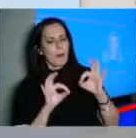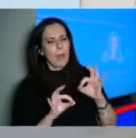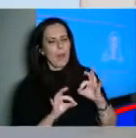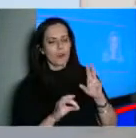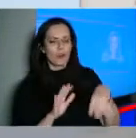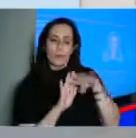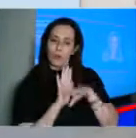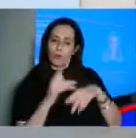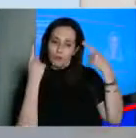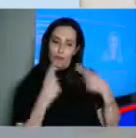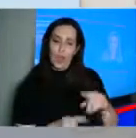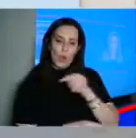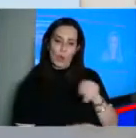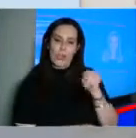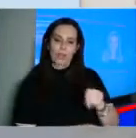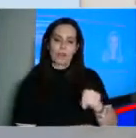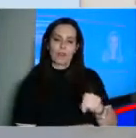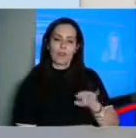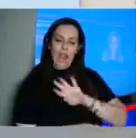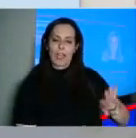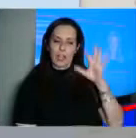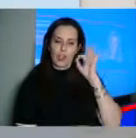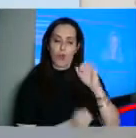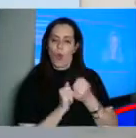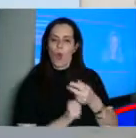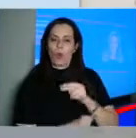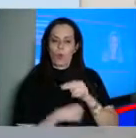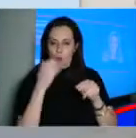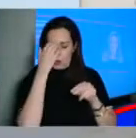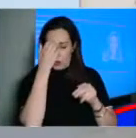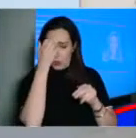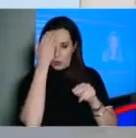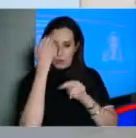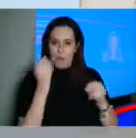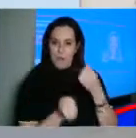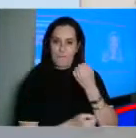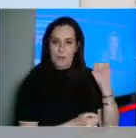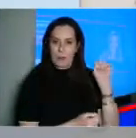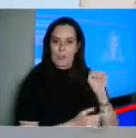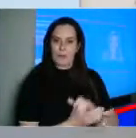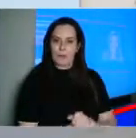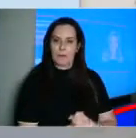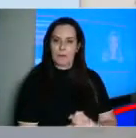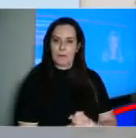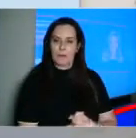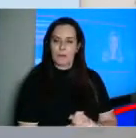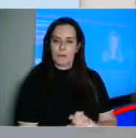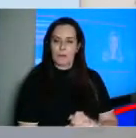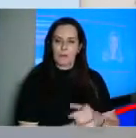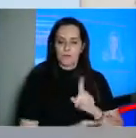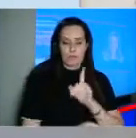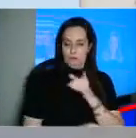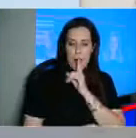סדר היום את הנושא הזה של הדרת נשים, או נושאים ככה פמיניסטיים אחרים? זאת אומרת, יש לך בעיניי לא